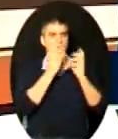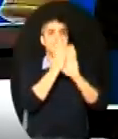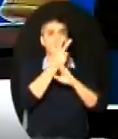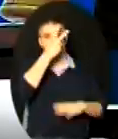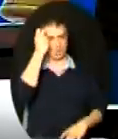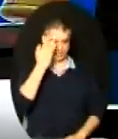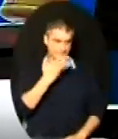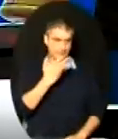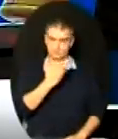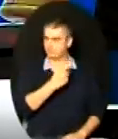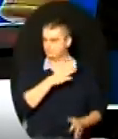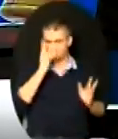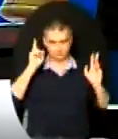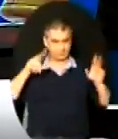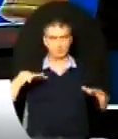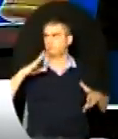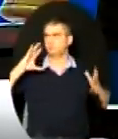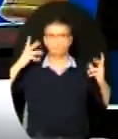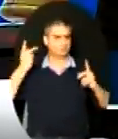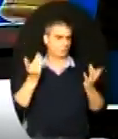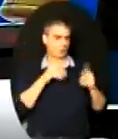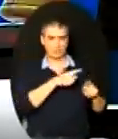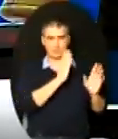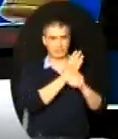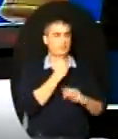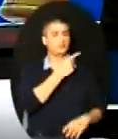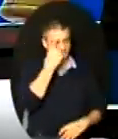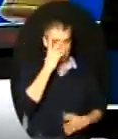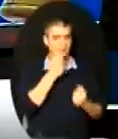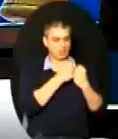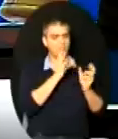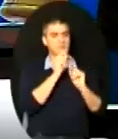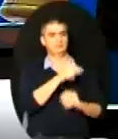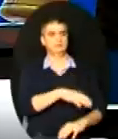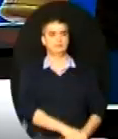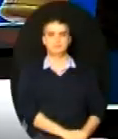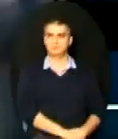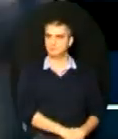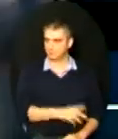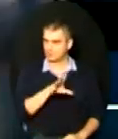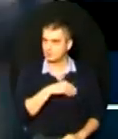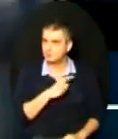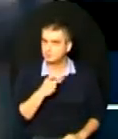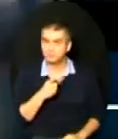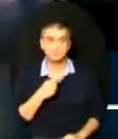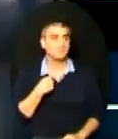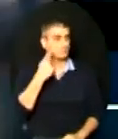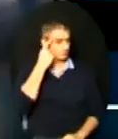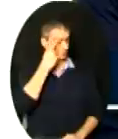ערבי חסר כל פרופורציות לעומת הטרור היהודי, והיא תדע להתמודד גם עם זה. אתה מסכים בוודאי, יריב. אני